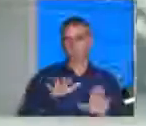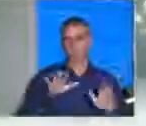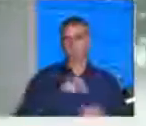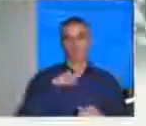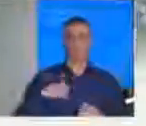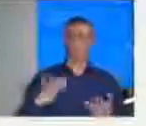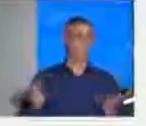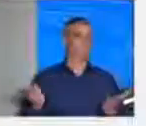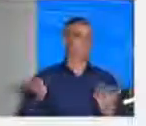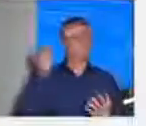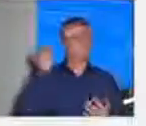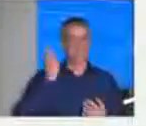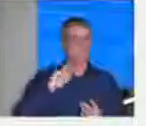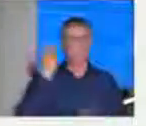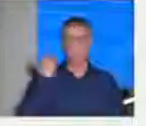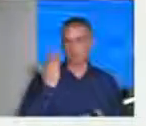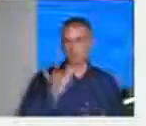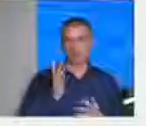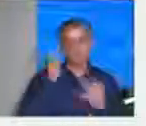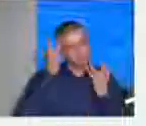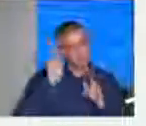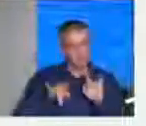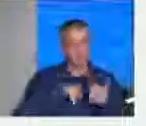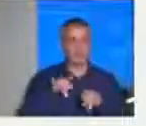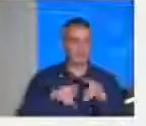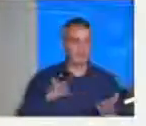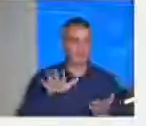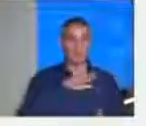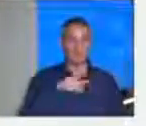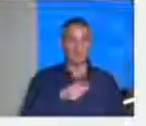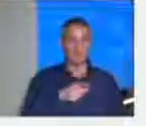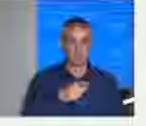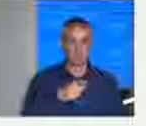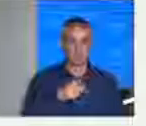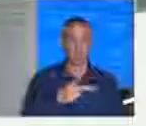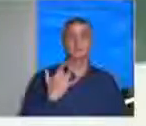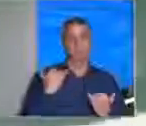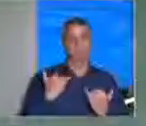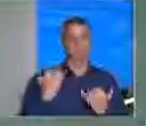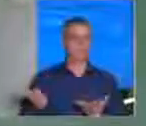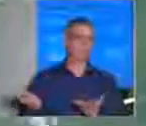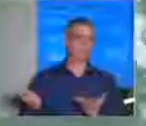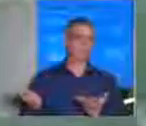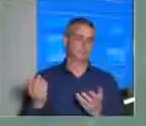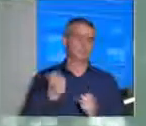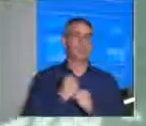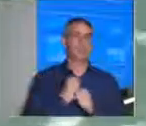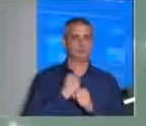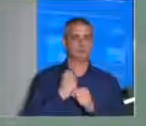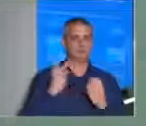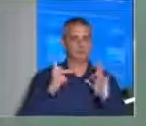ממשלת סין, שבעבר לא הייתה, נאמר, רגישה ככה מבחינה סביבתית, לסוגיות כאלה, עושה